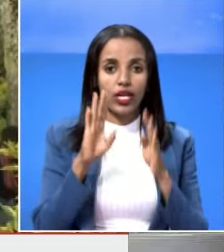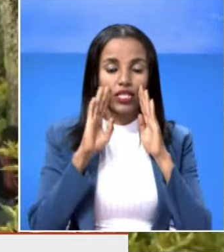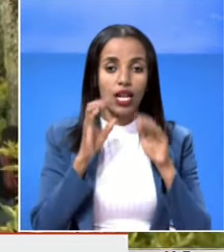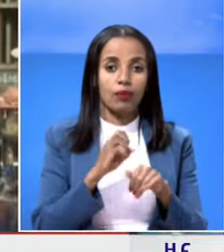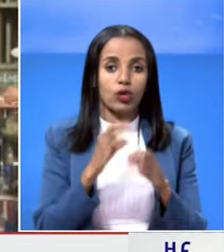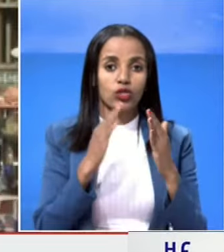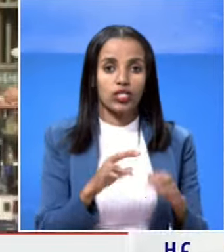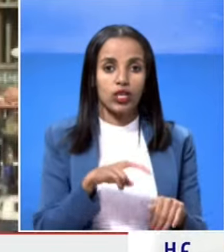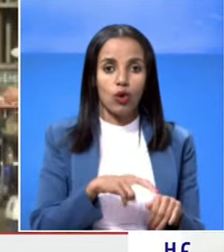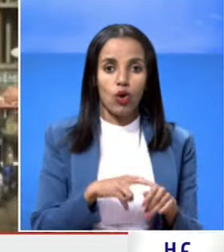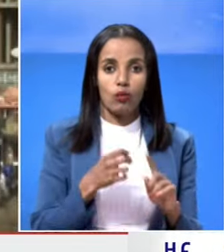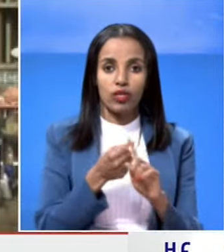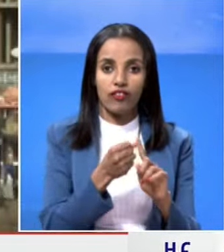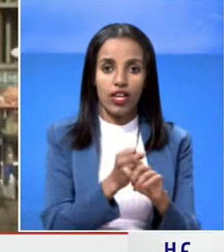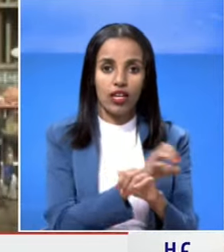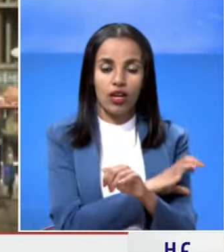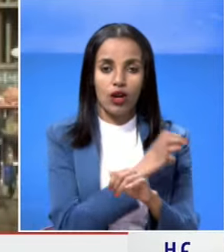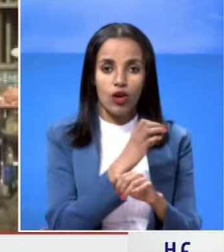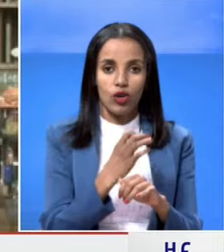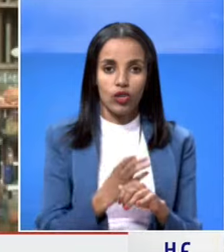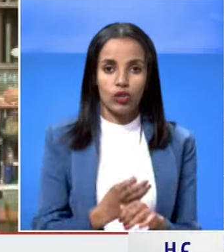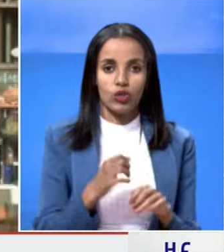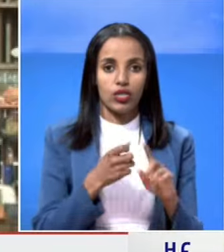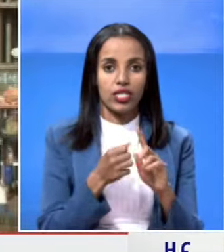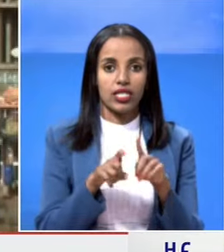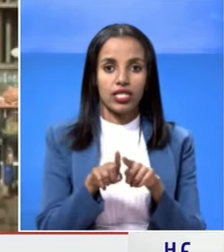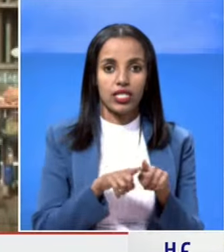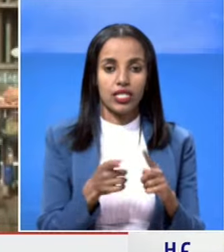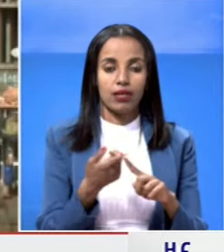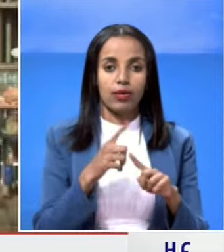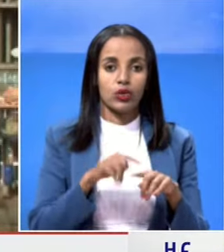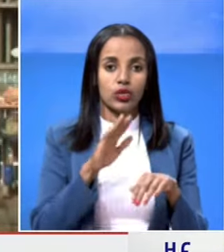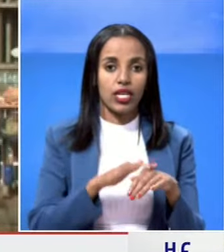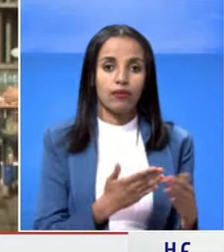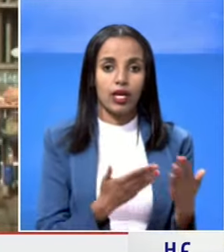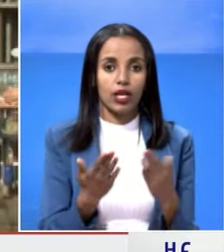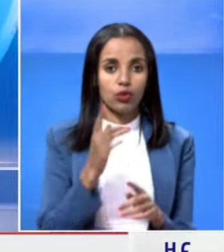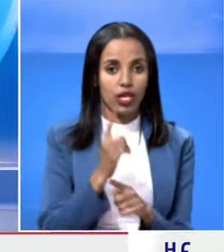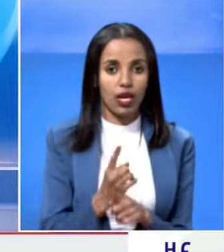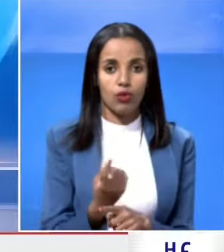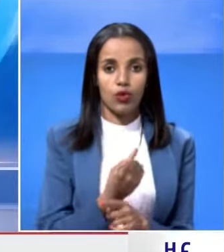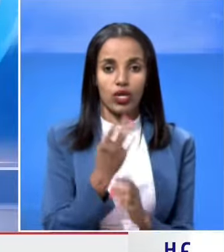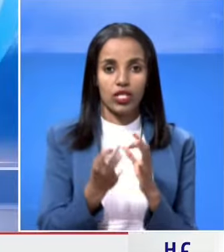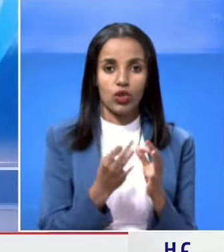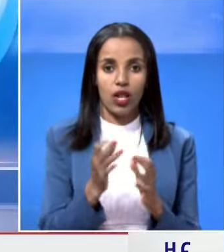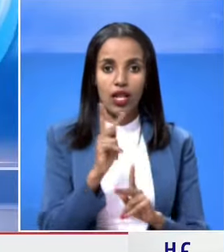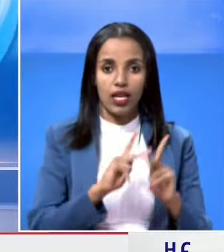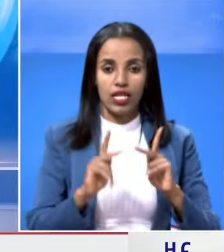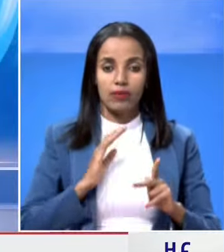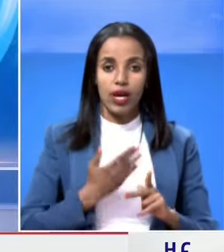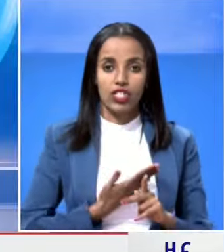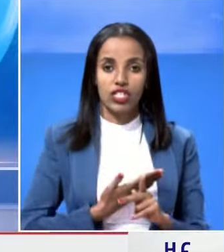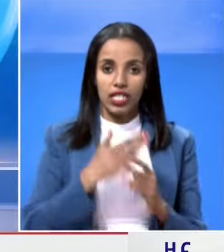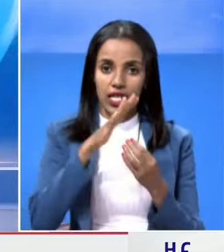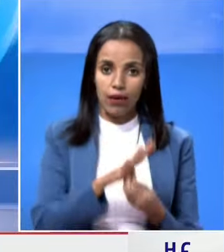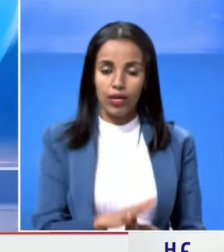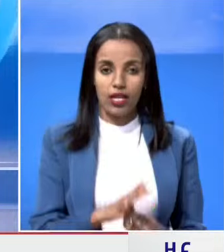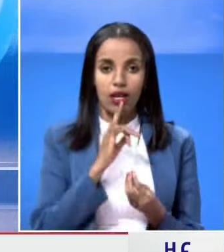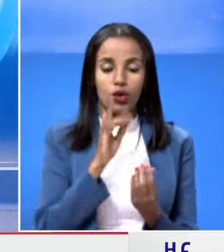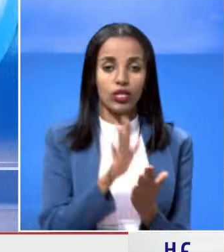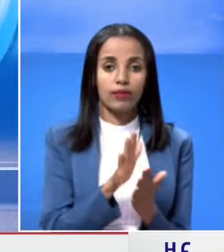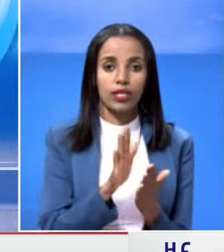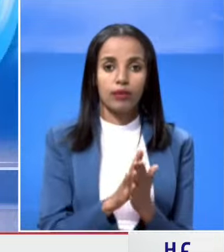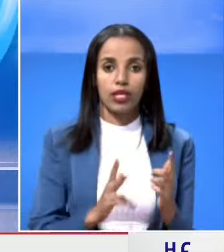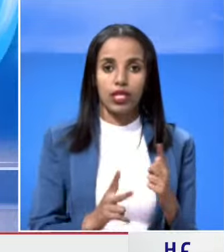ተቋቁሞ ተፋላሚ ወገኖች ወደ ድርድር እንዲመለሱ ጥሪ መቅረቡ ተገቢ መሆኑን ገልጸዋል። ህዝባችን እየተበደለ ነው። ትምህርት ቤት